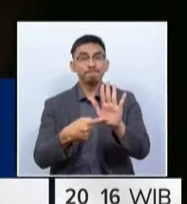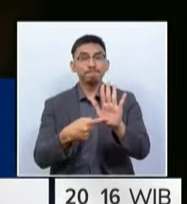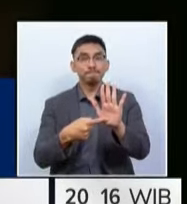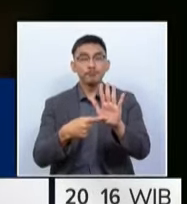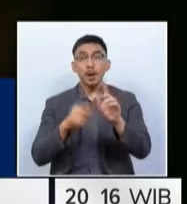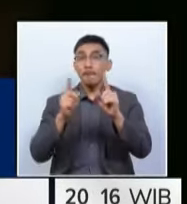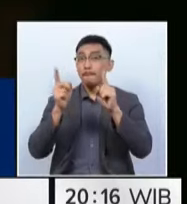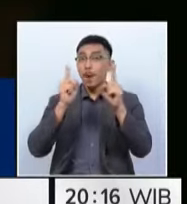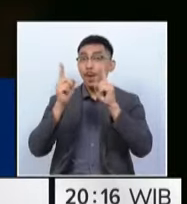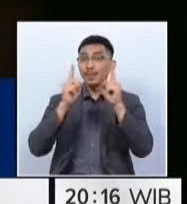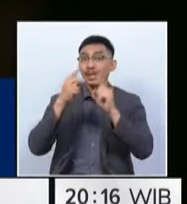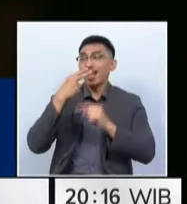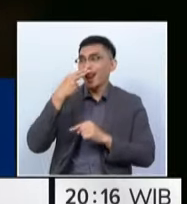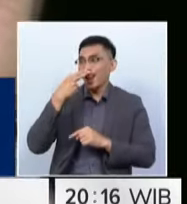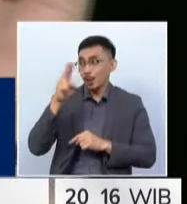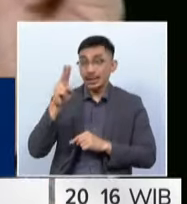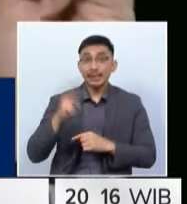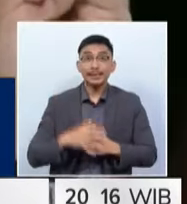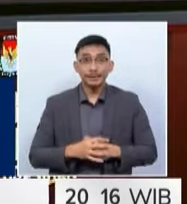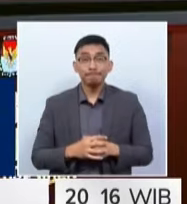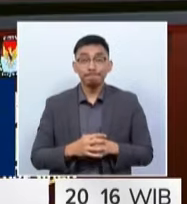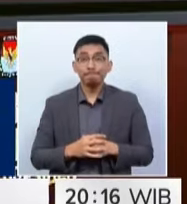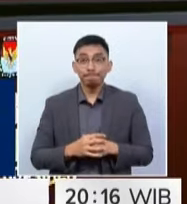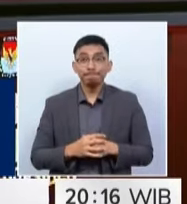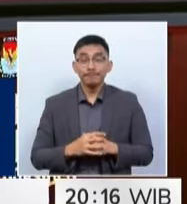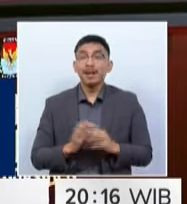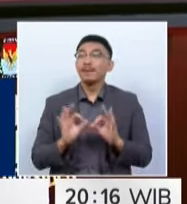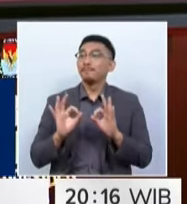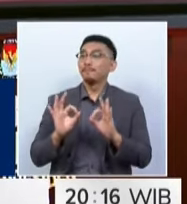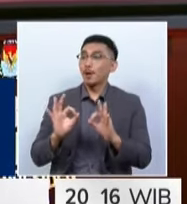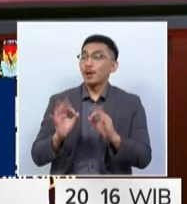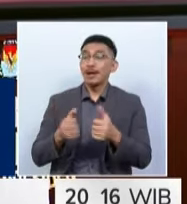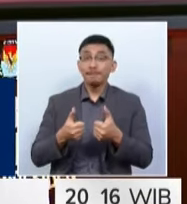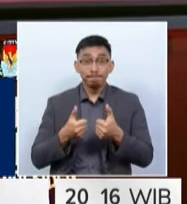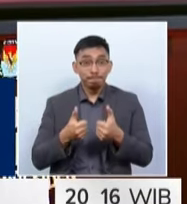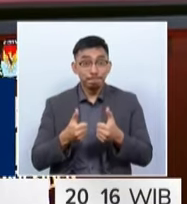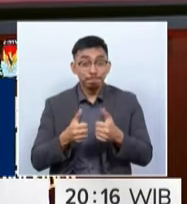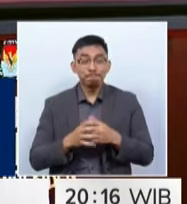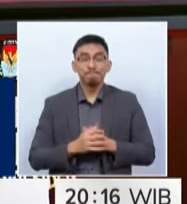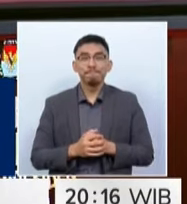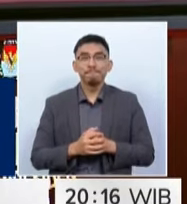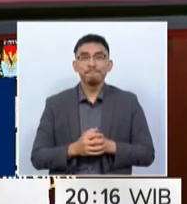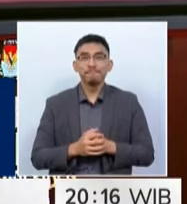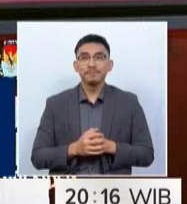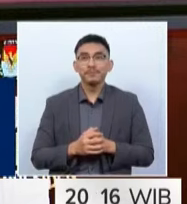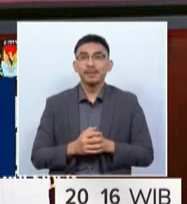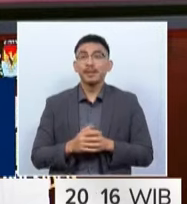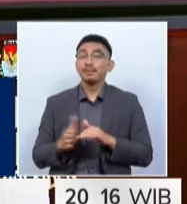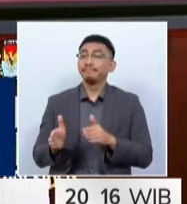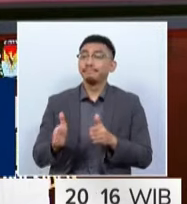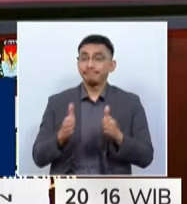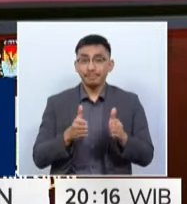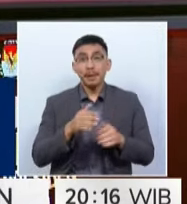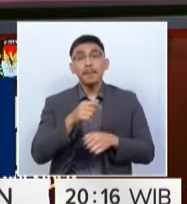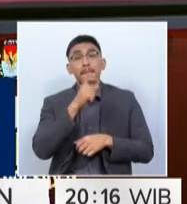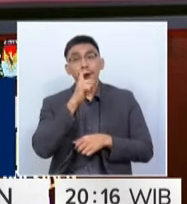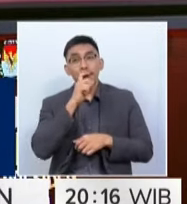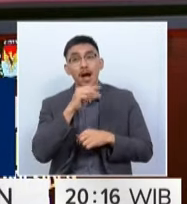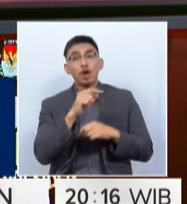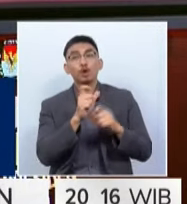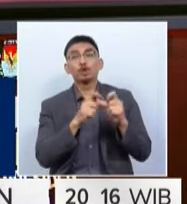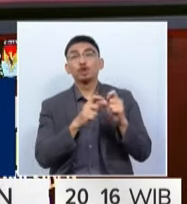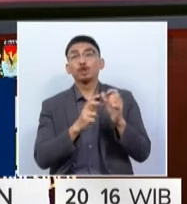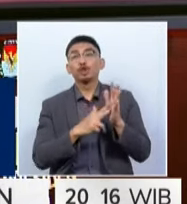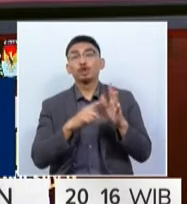luar luar negeri Oke Baik politik luar negeri selanjutnya panelis Bapak kusnanto Anggoro untuk mengambil undian